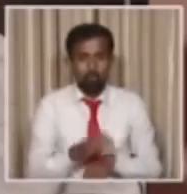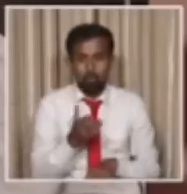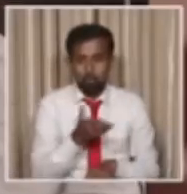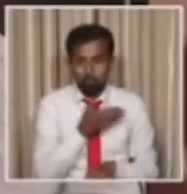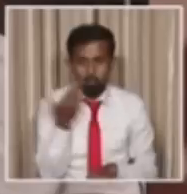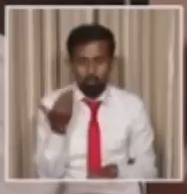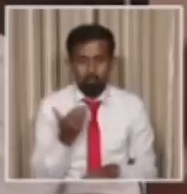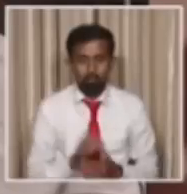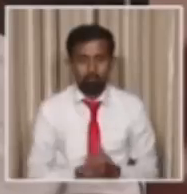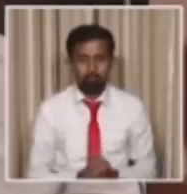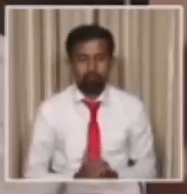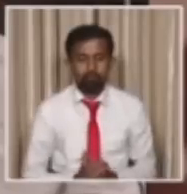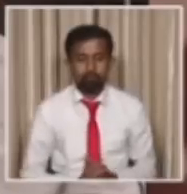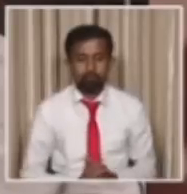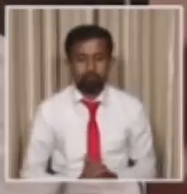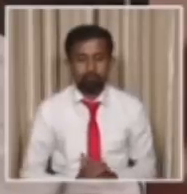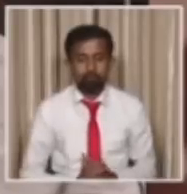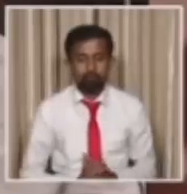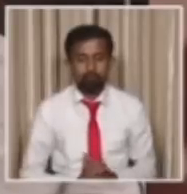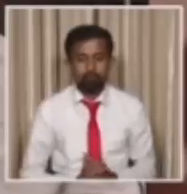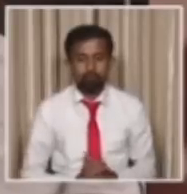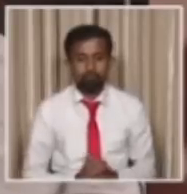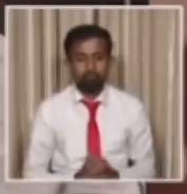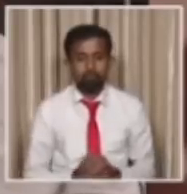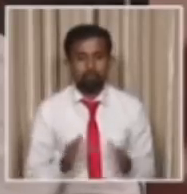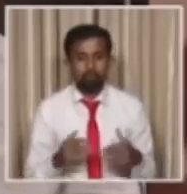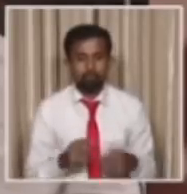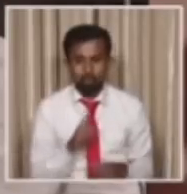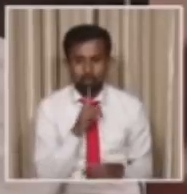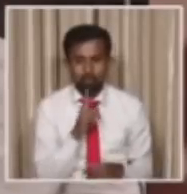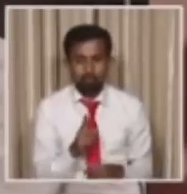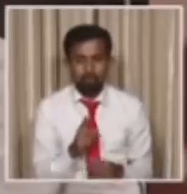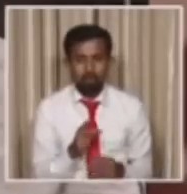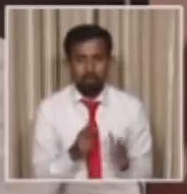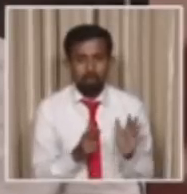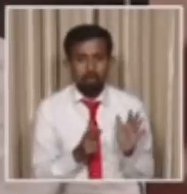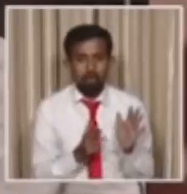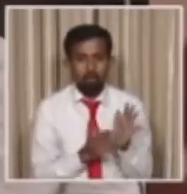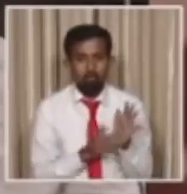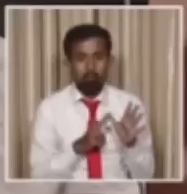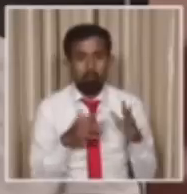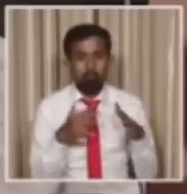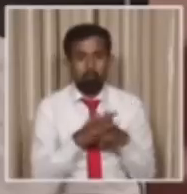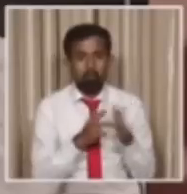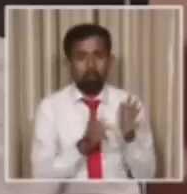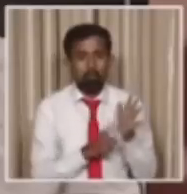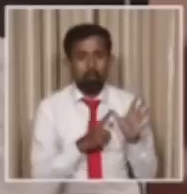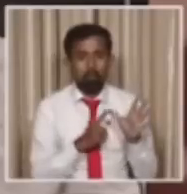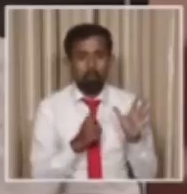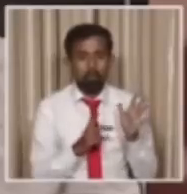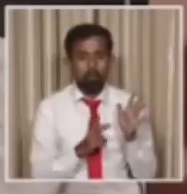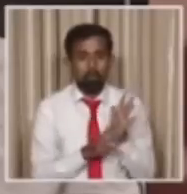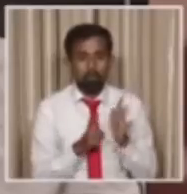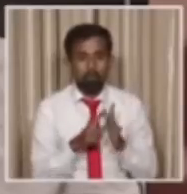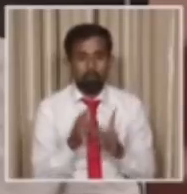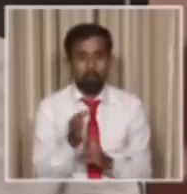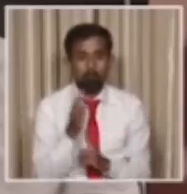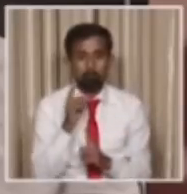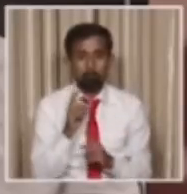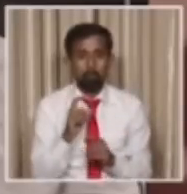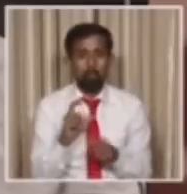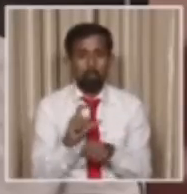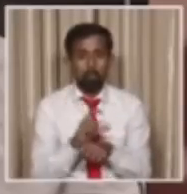අපිට ඒ දේ කියන්න පුළුවන්. එතකොට තව එකක් තමයි කියුනේ, මේ නෞෆ මෞලවීව ඇයි ප්‍රෙසිඩෙන්ෂල් කමිෂන් එකේ සාක්ෂි